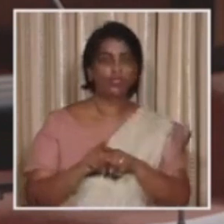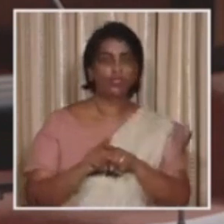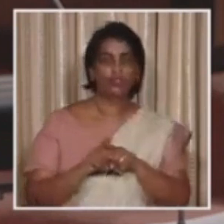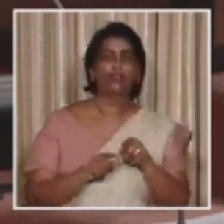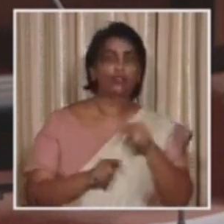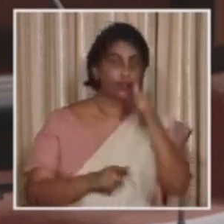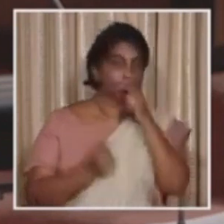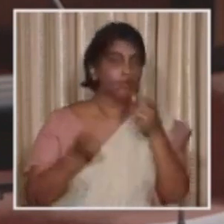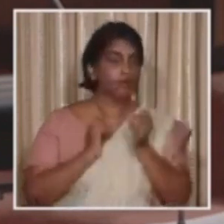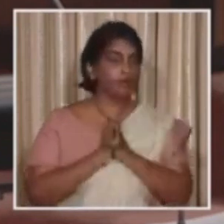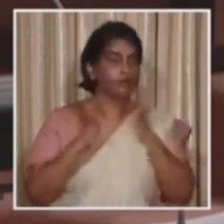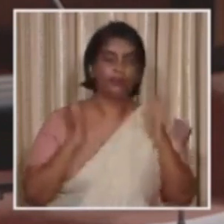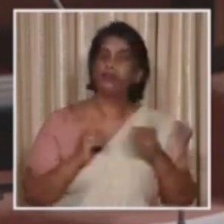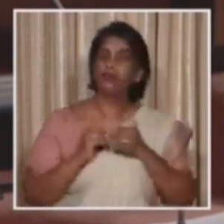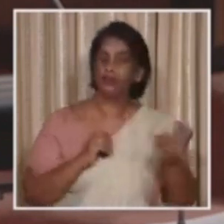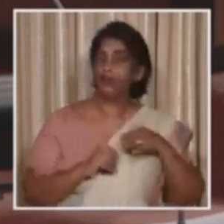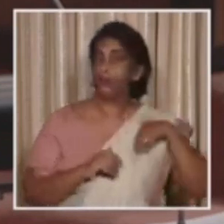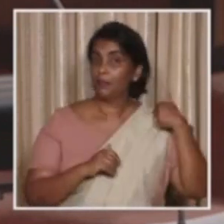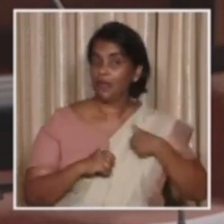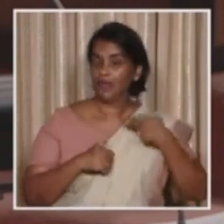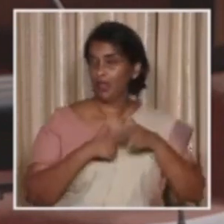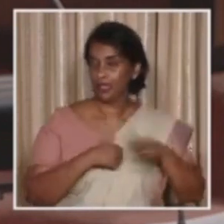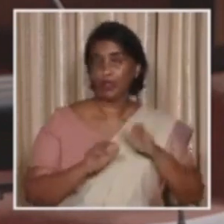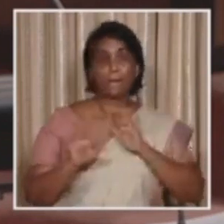காரணத்தால் ஆட்சியாளர்கள் ஊழலை